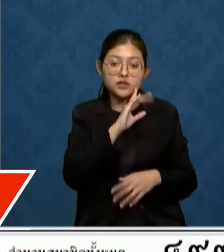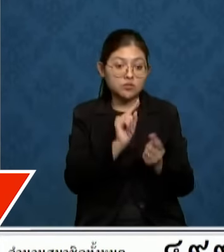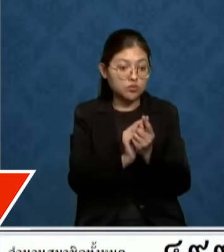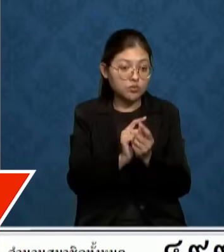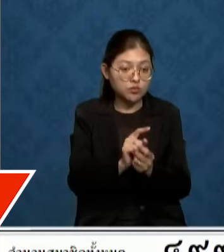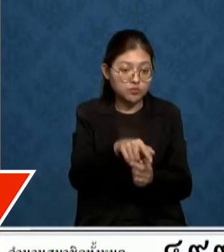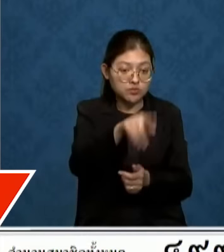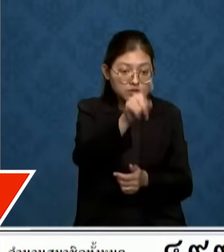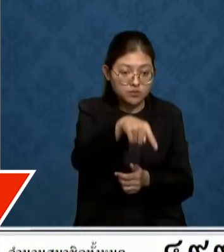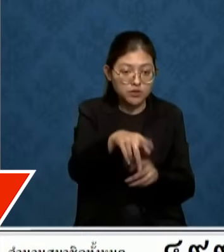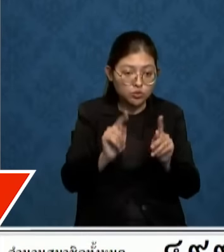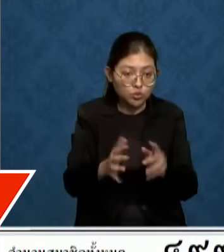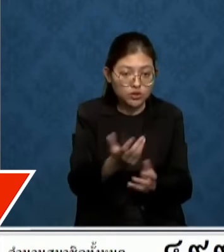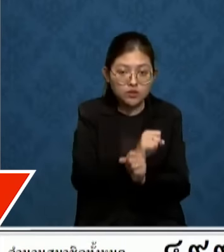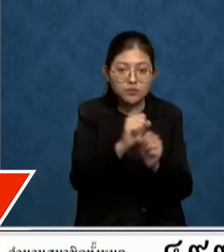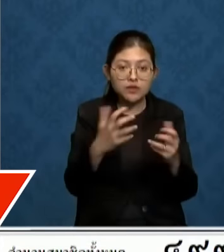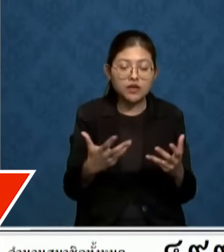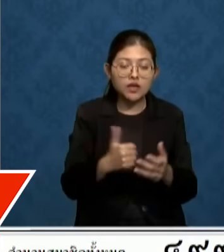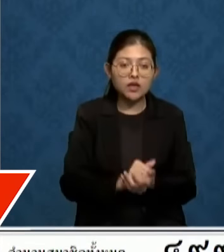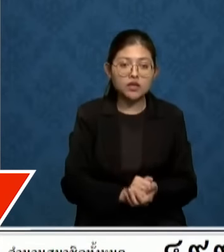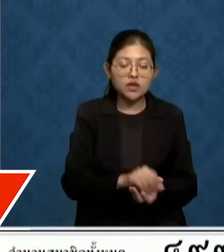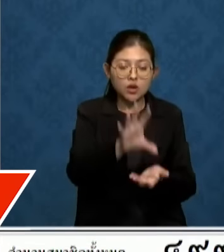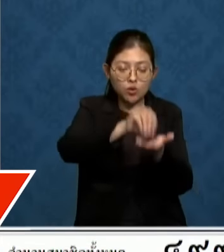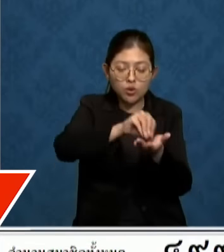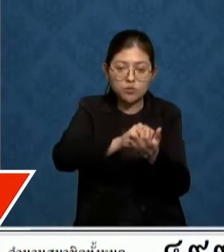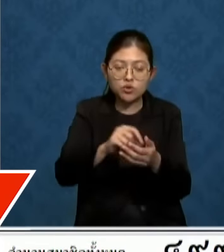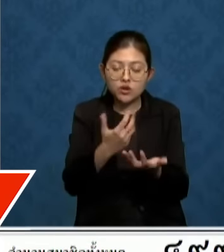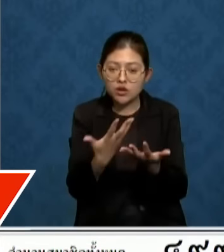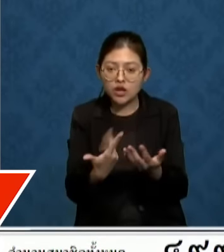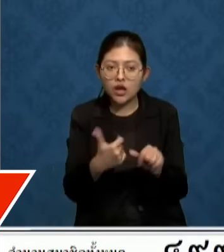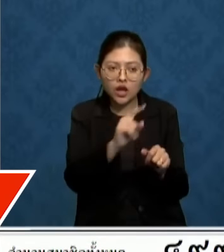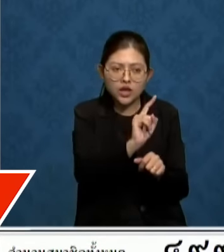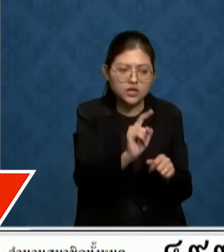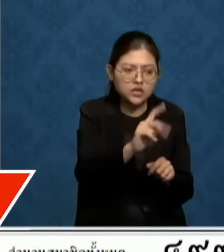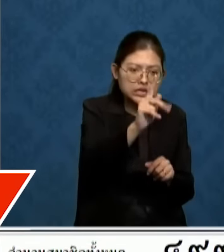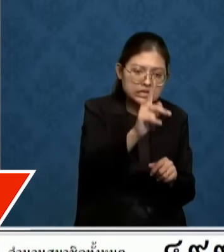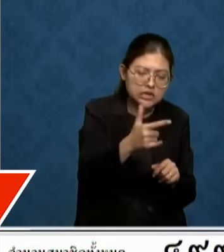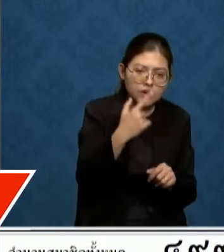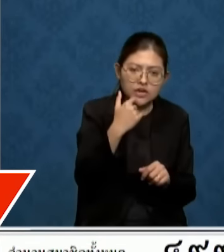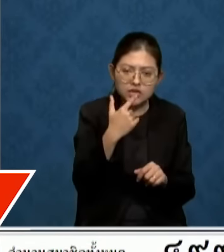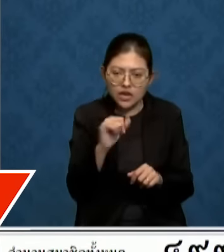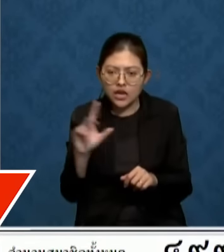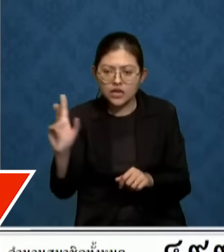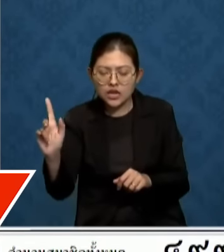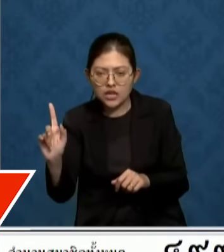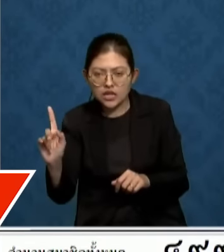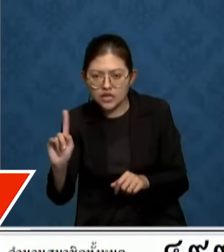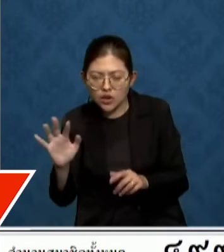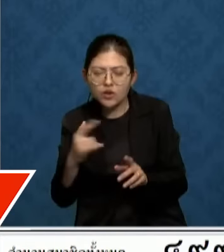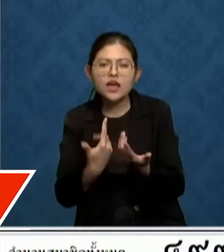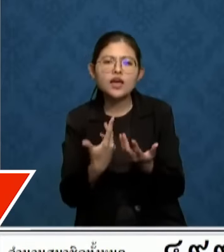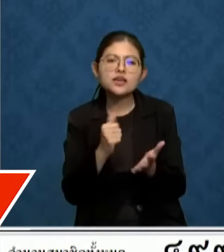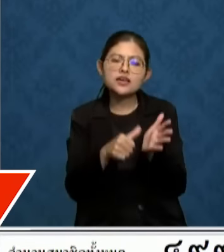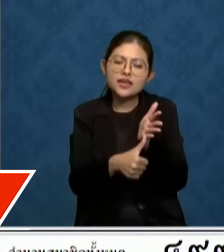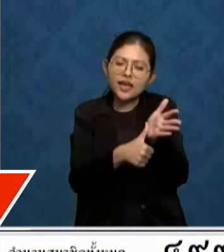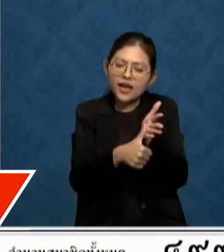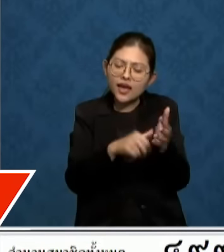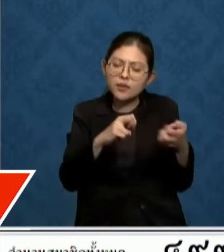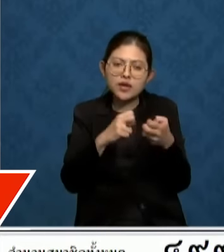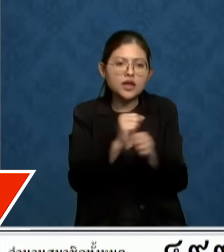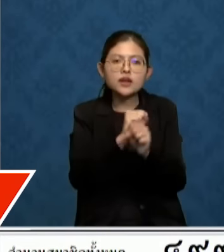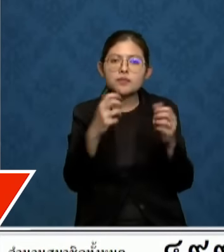ตัวครับคุณจะเอาข้อมูลชุดนี้ไปทำไงครับอันไหนคือเขียวครับอันไหนคือเหลืองอันไหนคือแดงครับแล้วคุณจะแก้ยังไงช้าไปหรือ